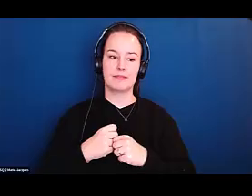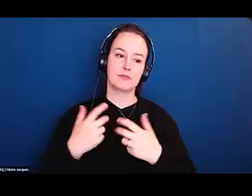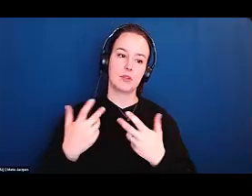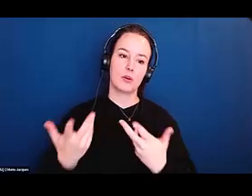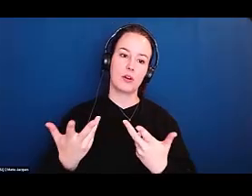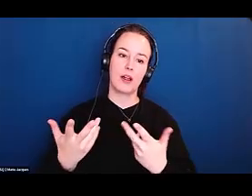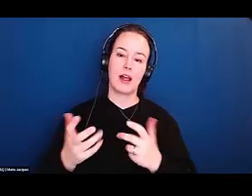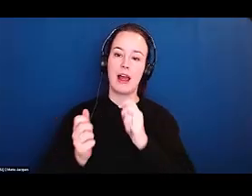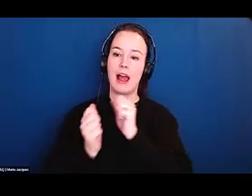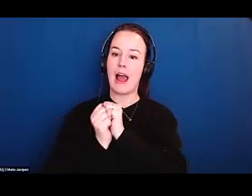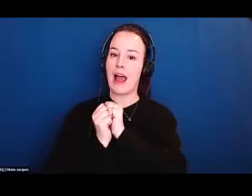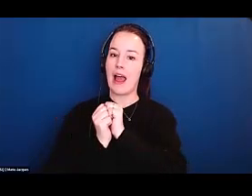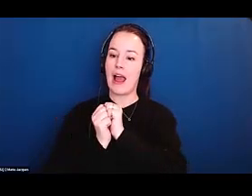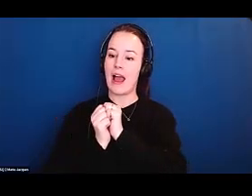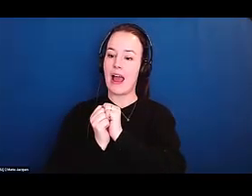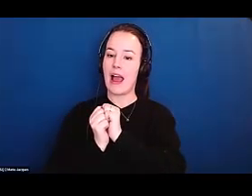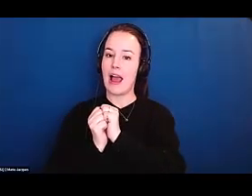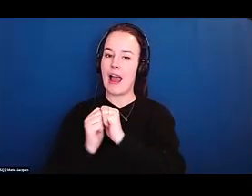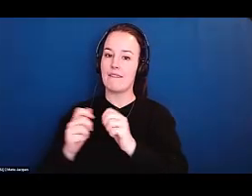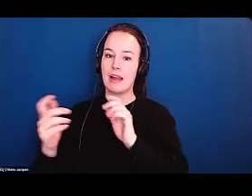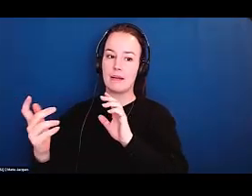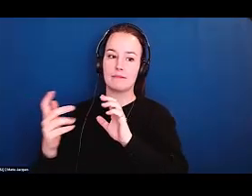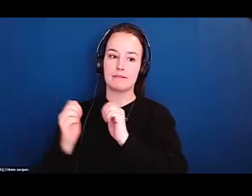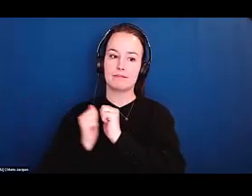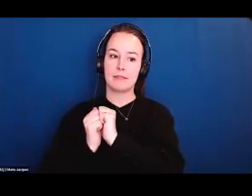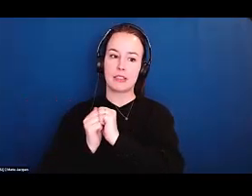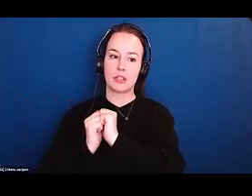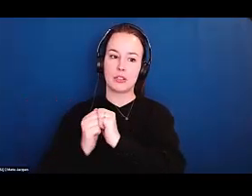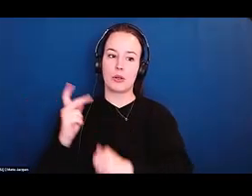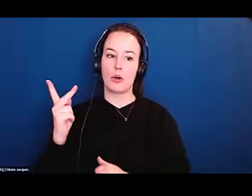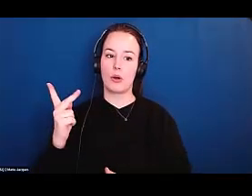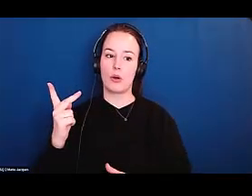médecine avec nos partenaires Cocum Helper.